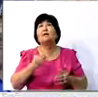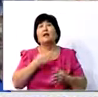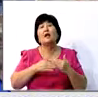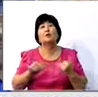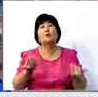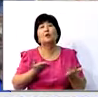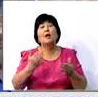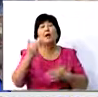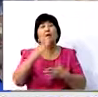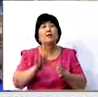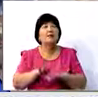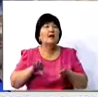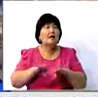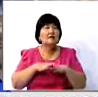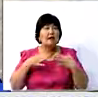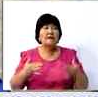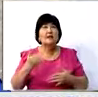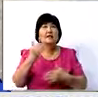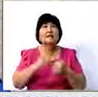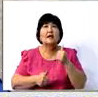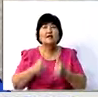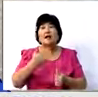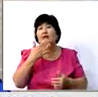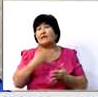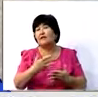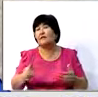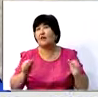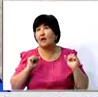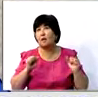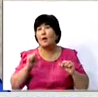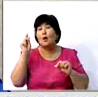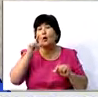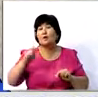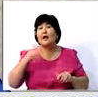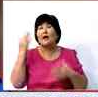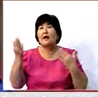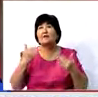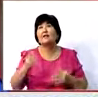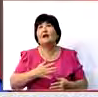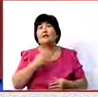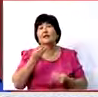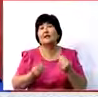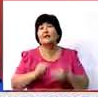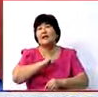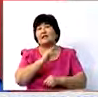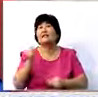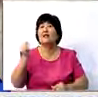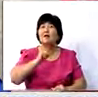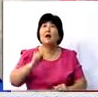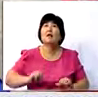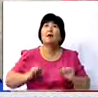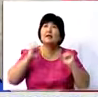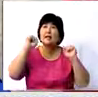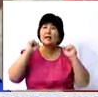прием. Программа была насыщенная. Состояли соревнования по национальным видам спорта. Школьники весело, с азартом мерили силы в армрестлинге, поднятие